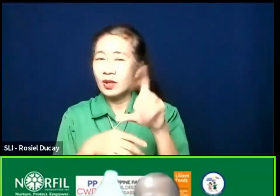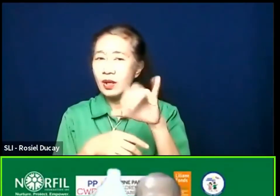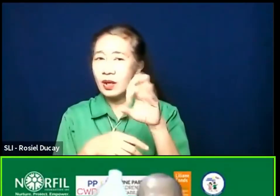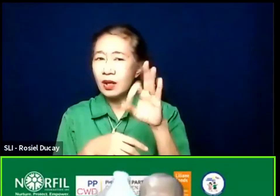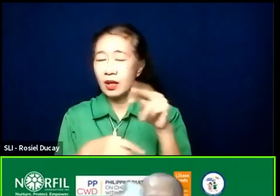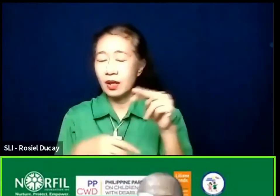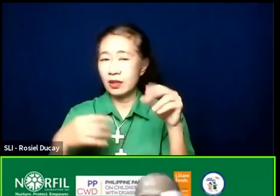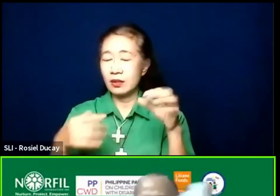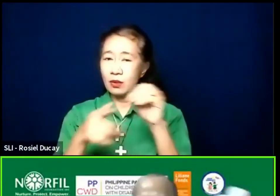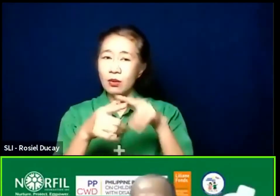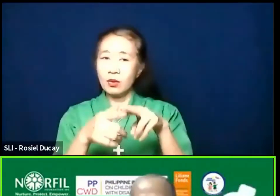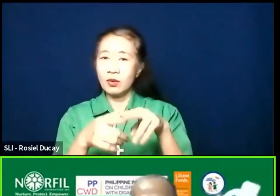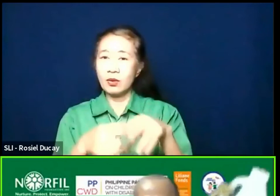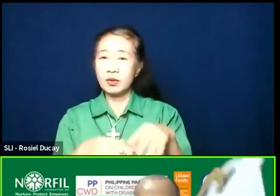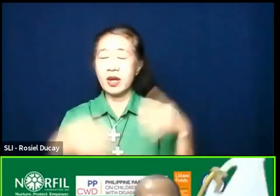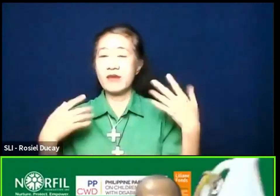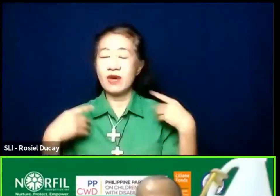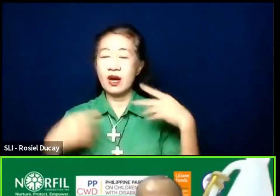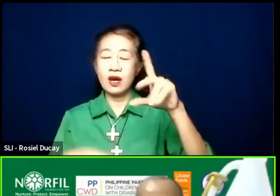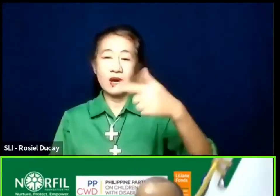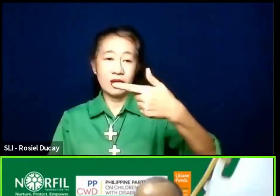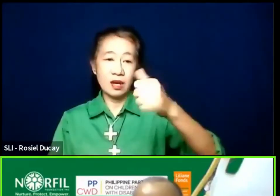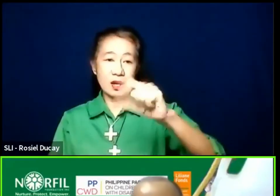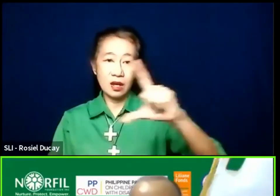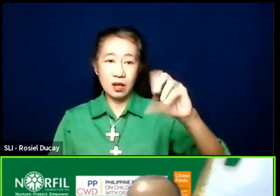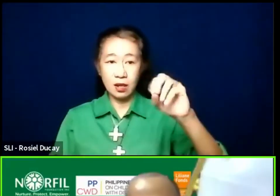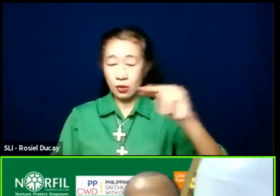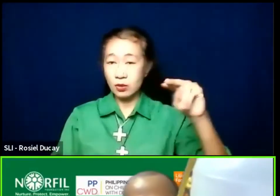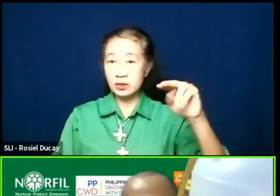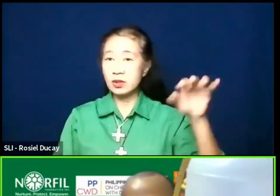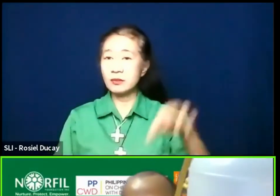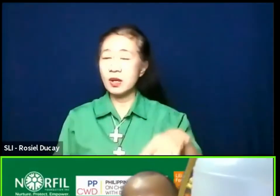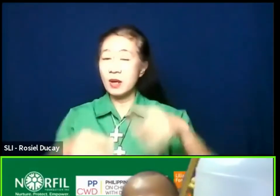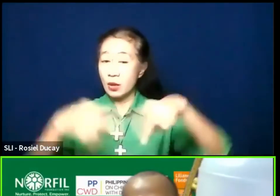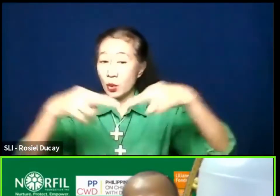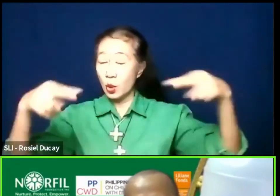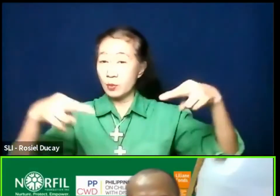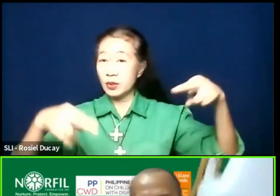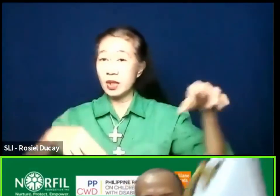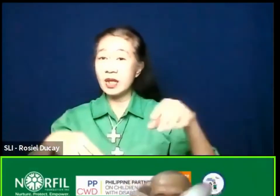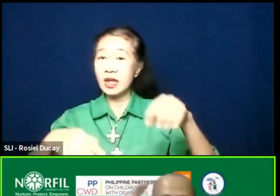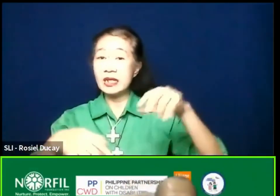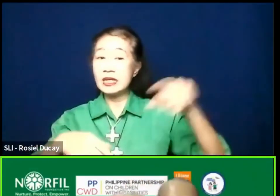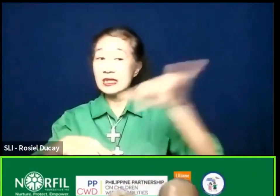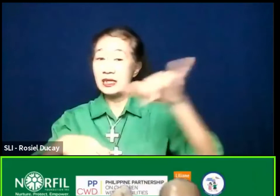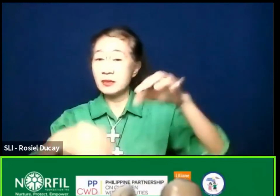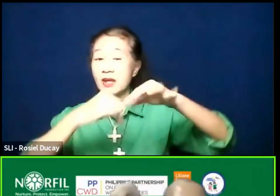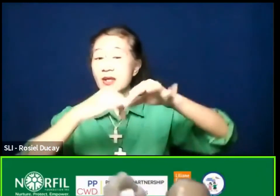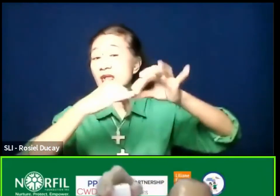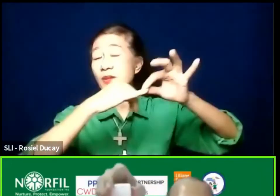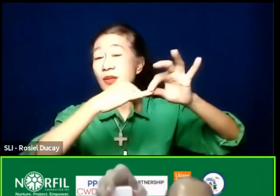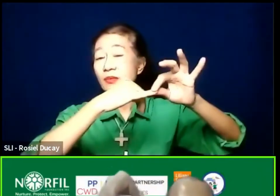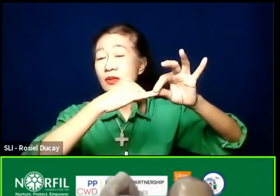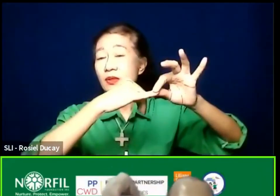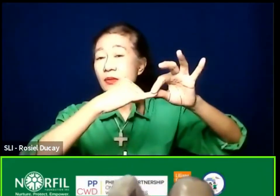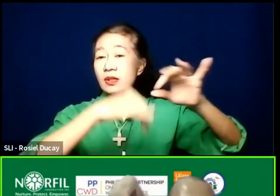galon, meron kang tali ng mga sintaba ng hinlilitop. Okay? So,